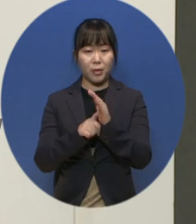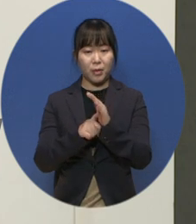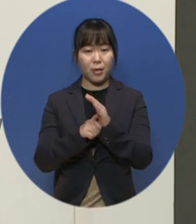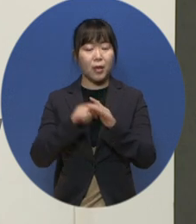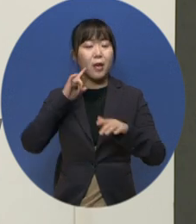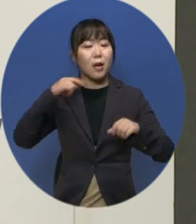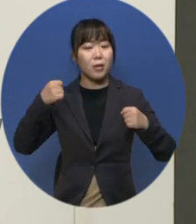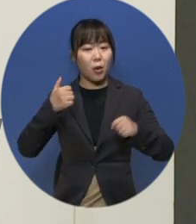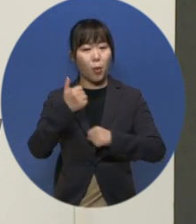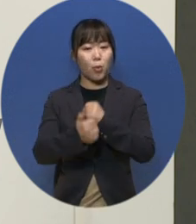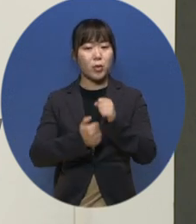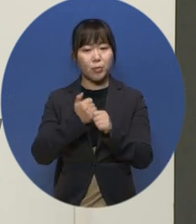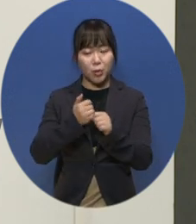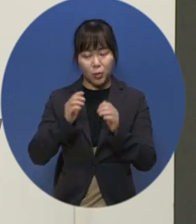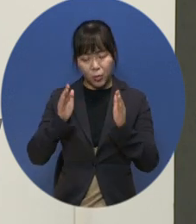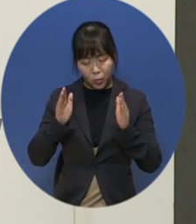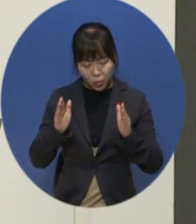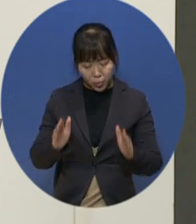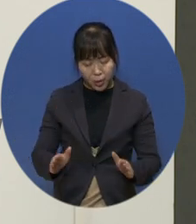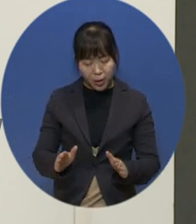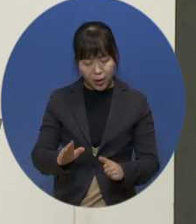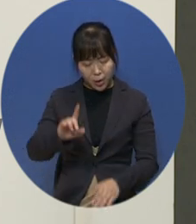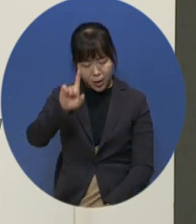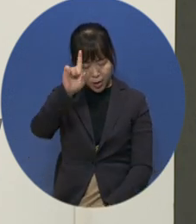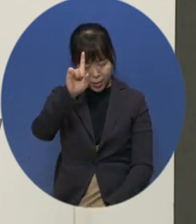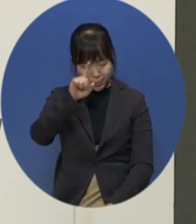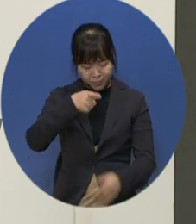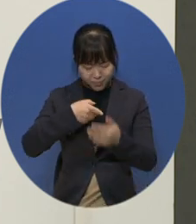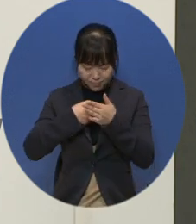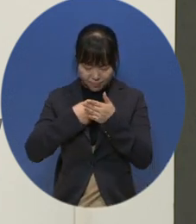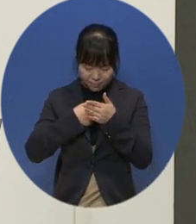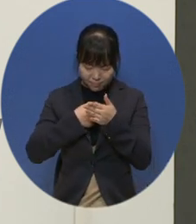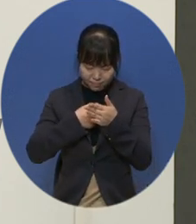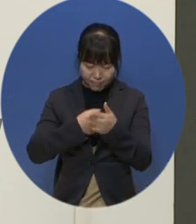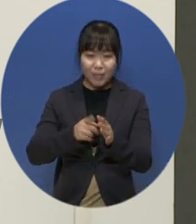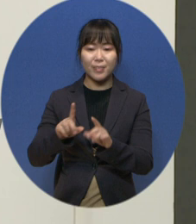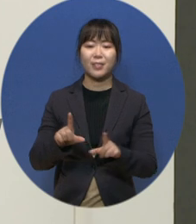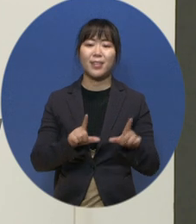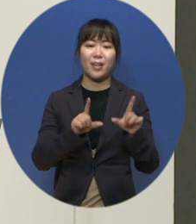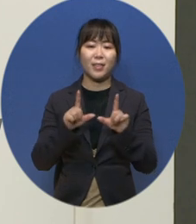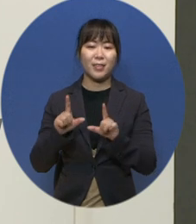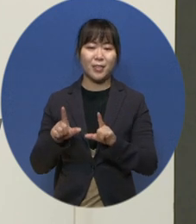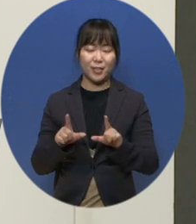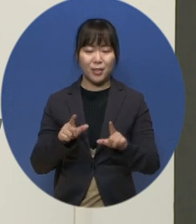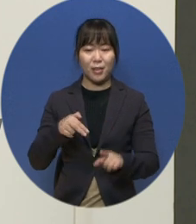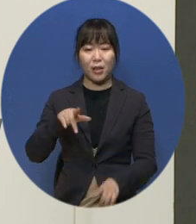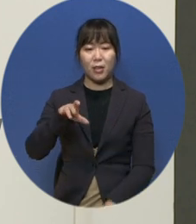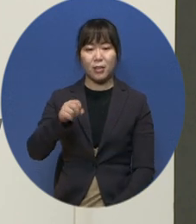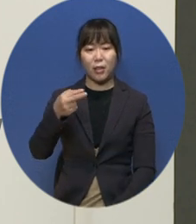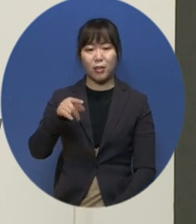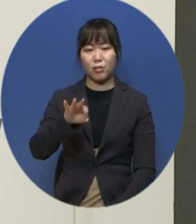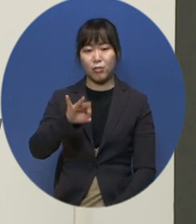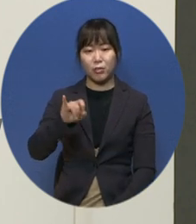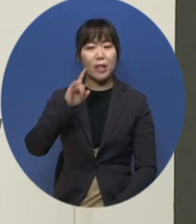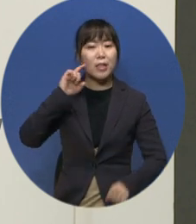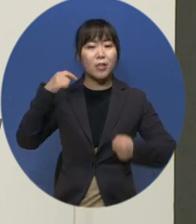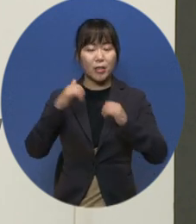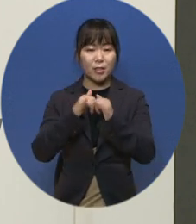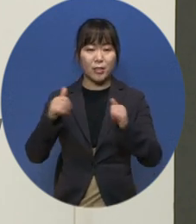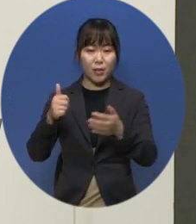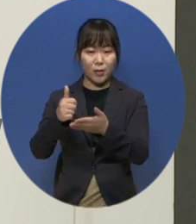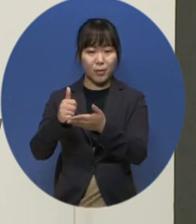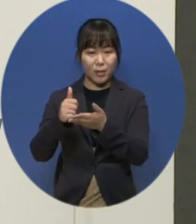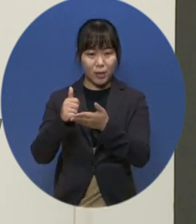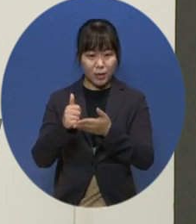배우 50년 동안을 오로지 외길 인생으로 살아온 장두희 연기자를